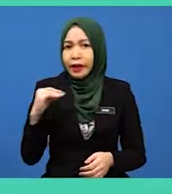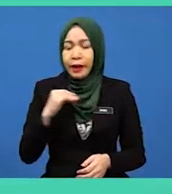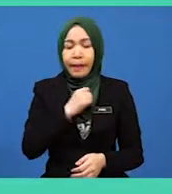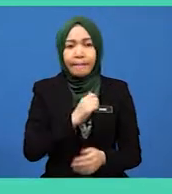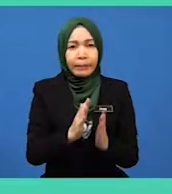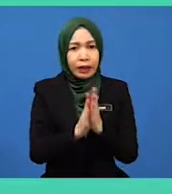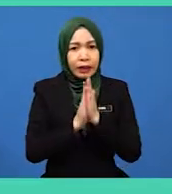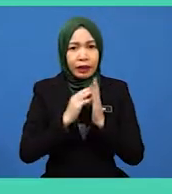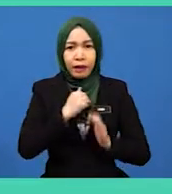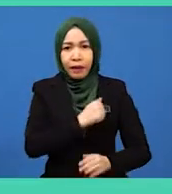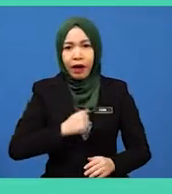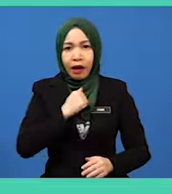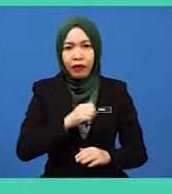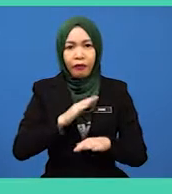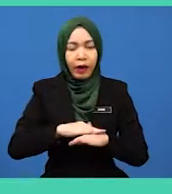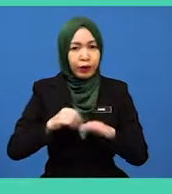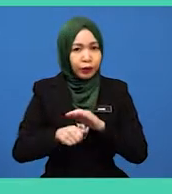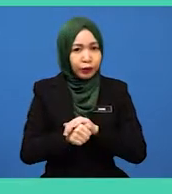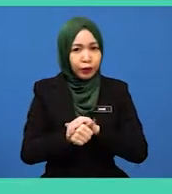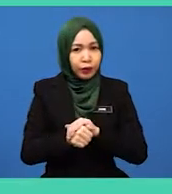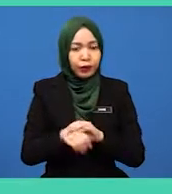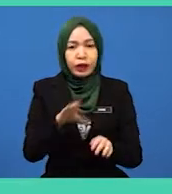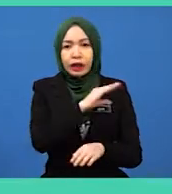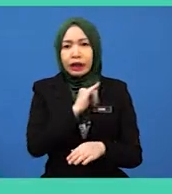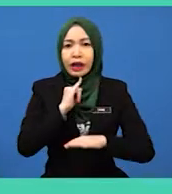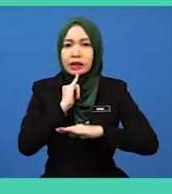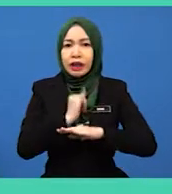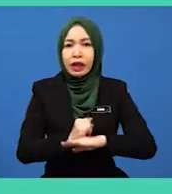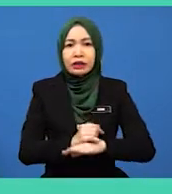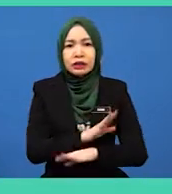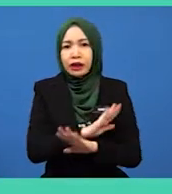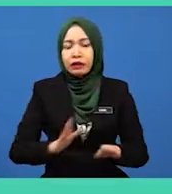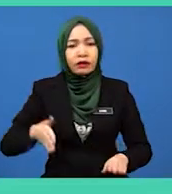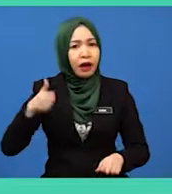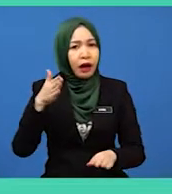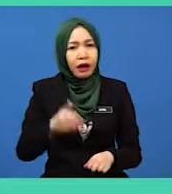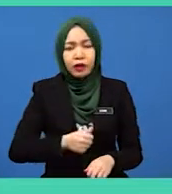kura-kura. Arnab berjanji tidak akan sombong lagi.